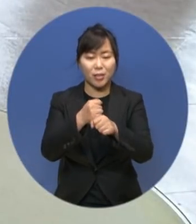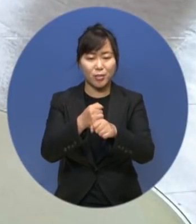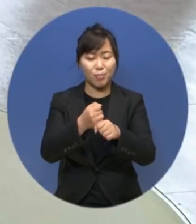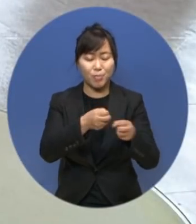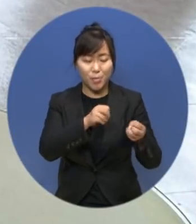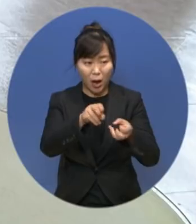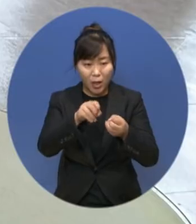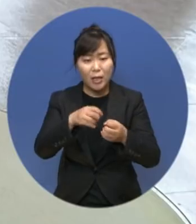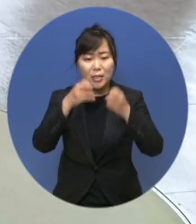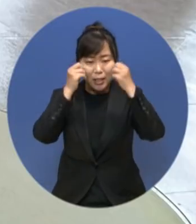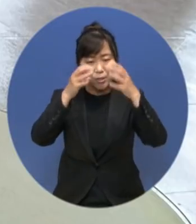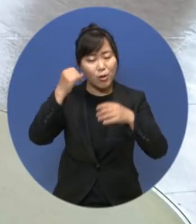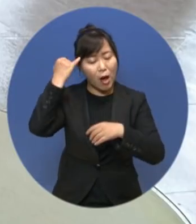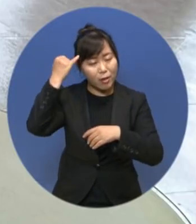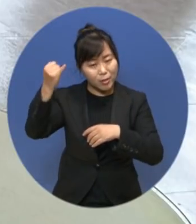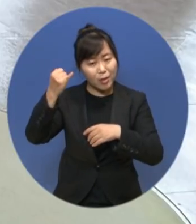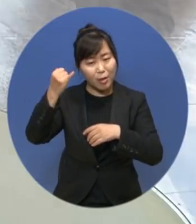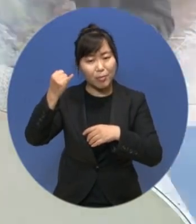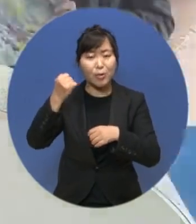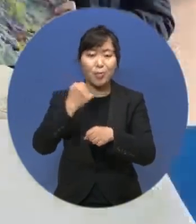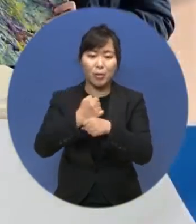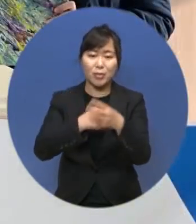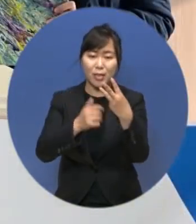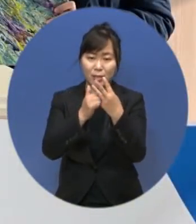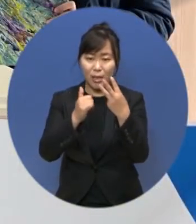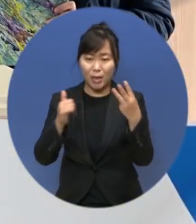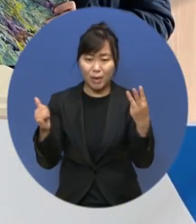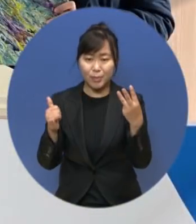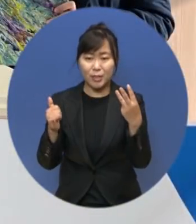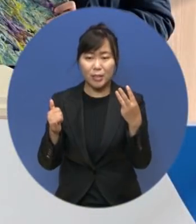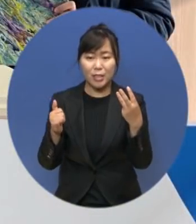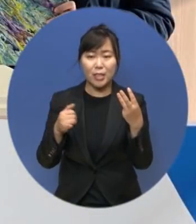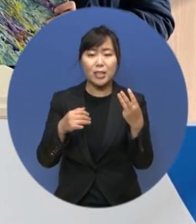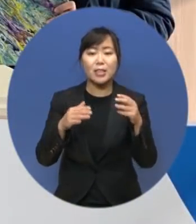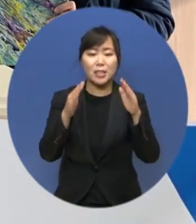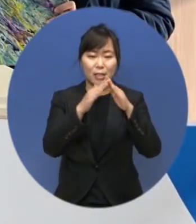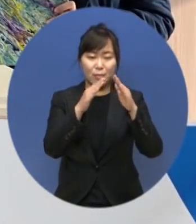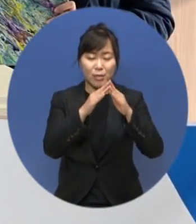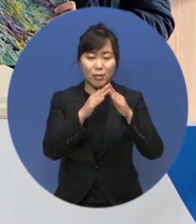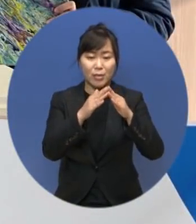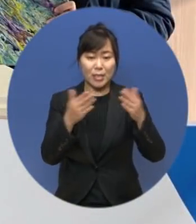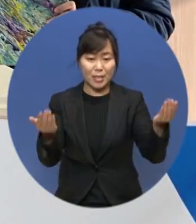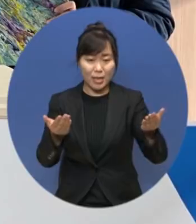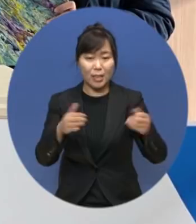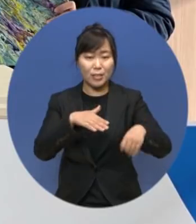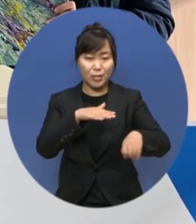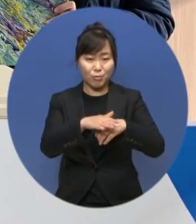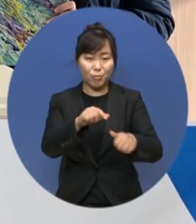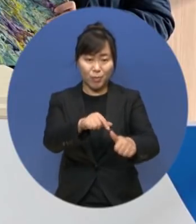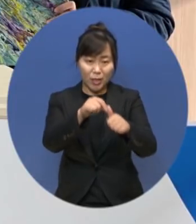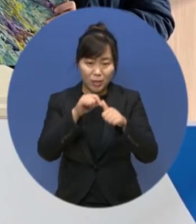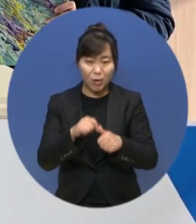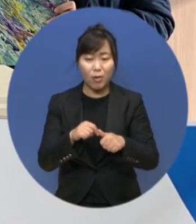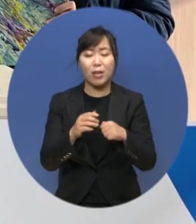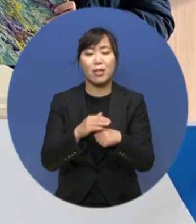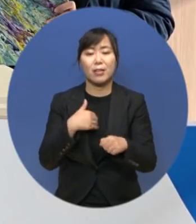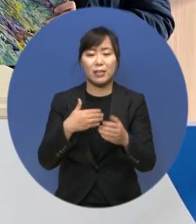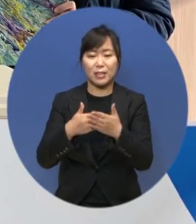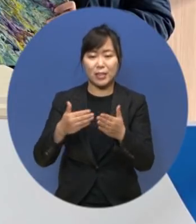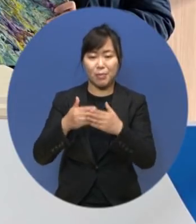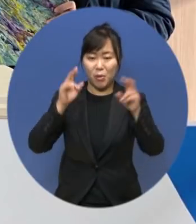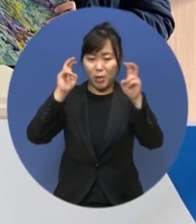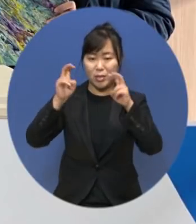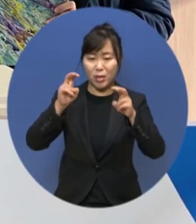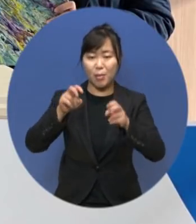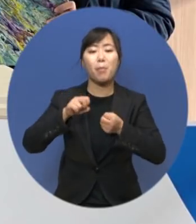것을 신규 아이템으로 잡고 3명의 작가를 재택근무 형태로 채용을 해서 본인의 작품을 회사에